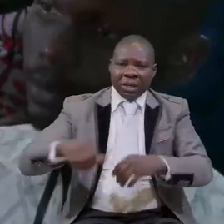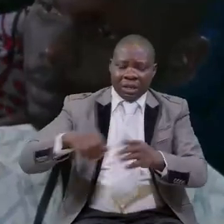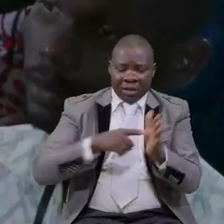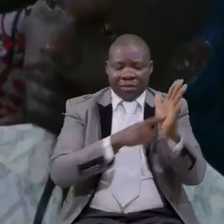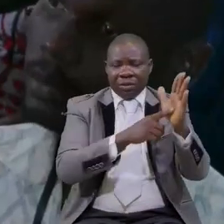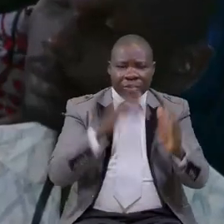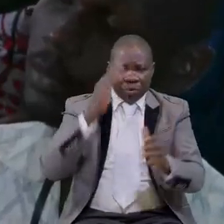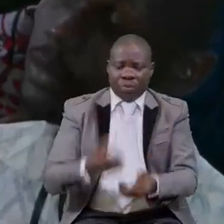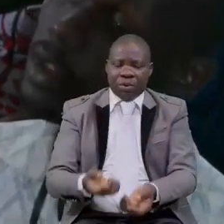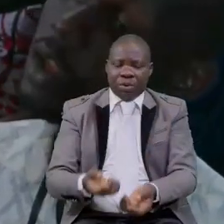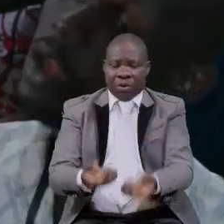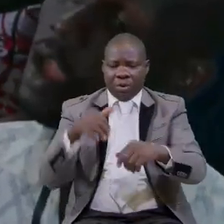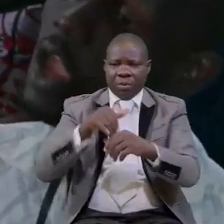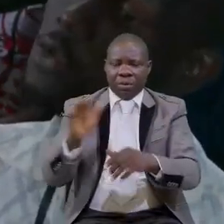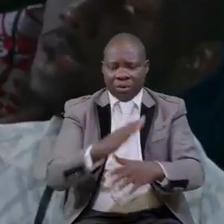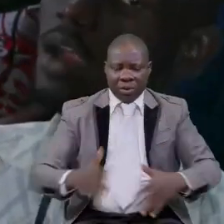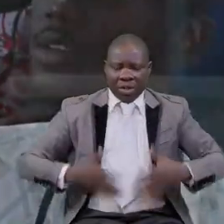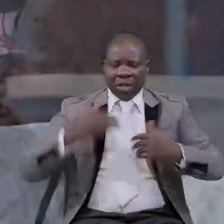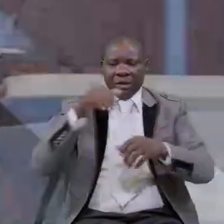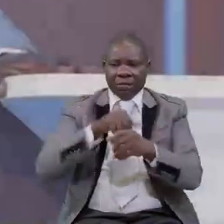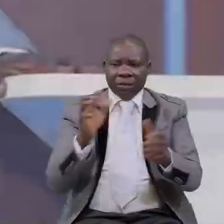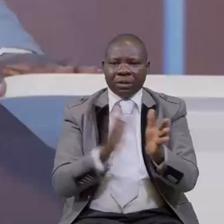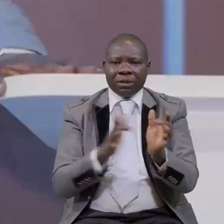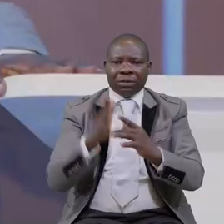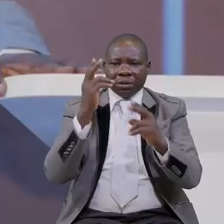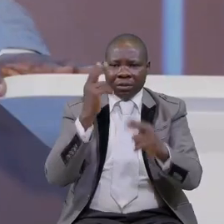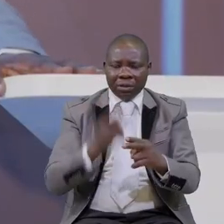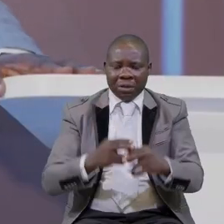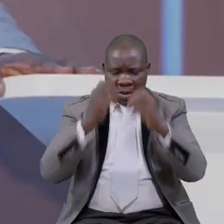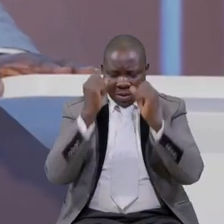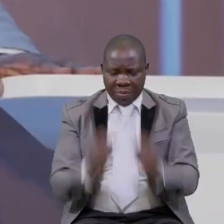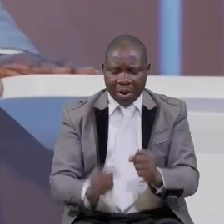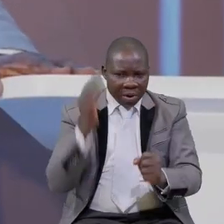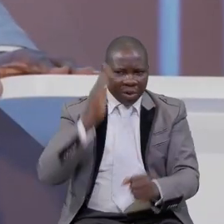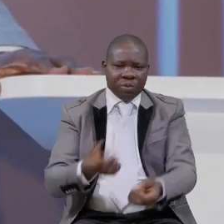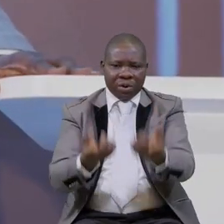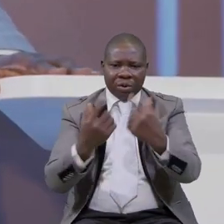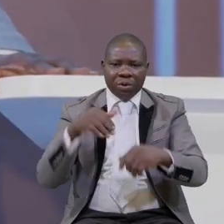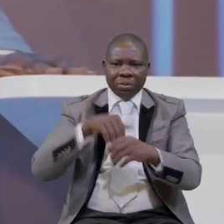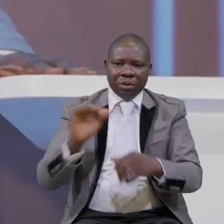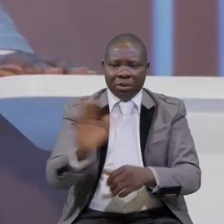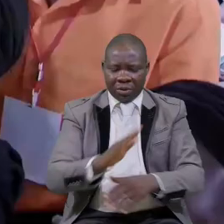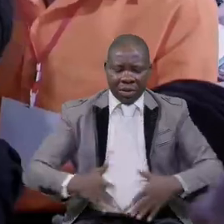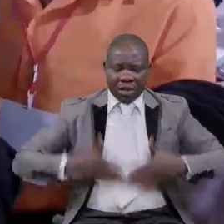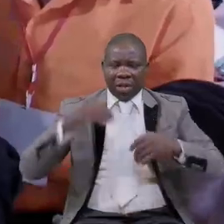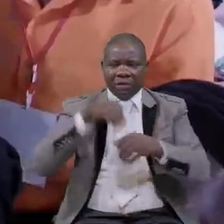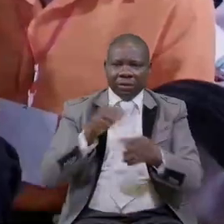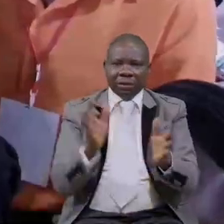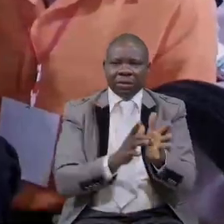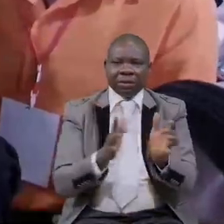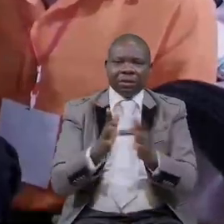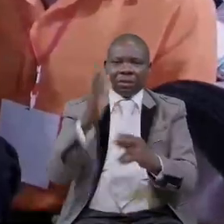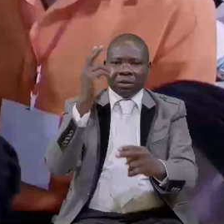révélation viendra dans votre vie au nom de Jésus. La puissance viendra dans votre vie au nom de